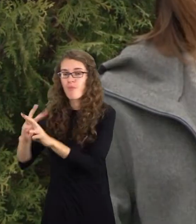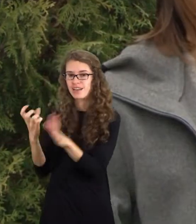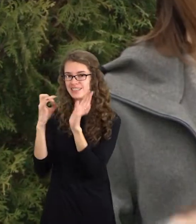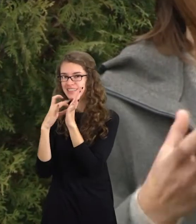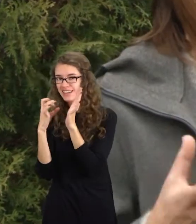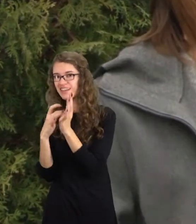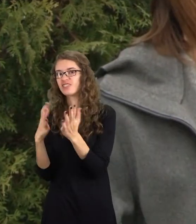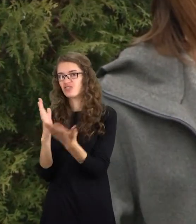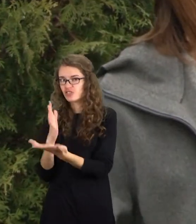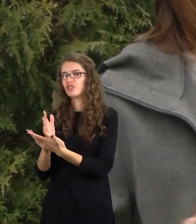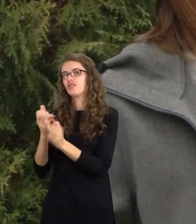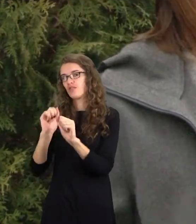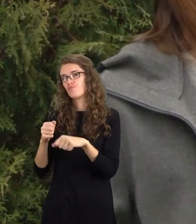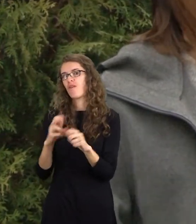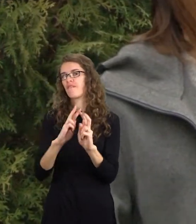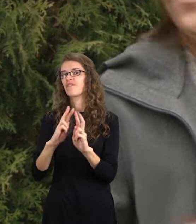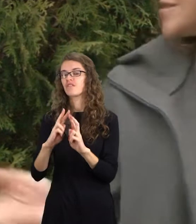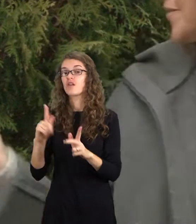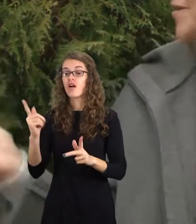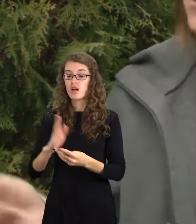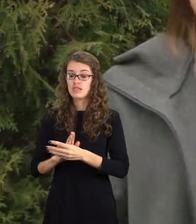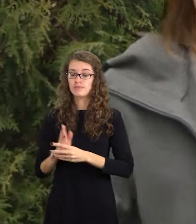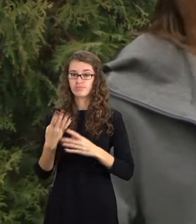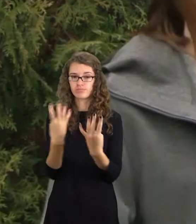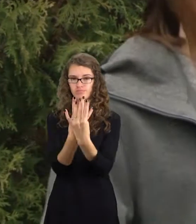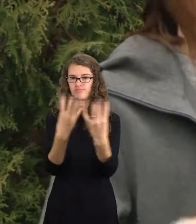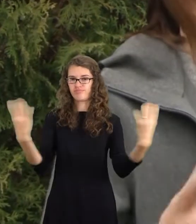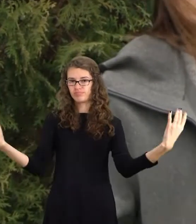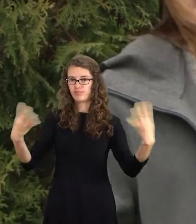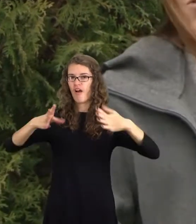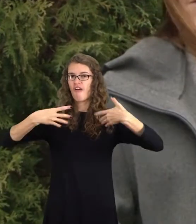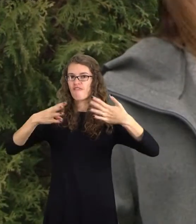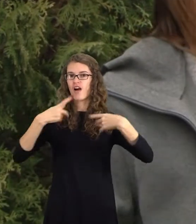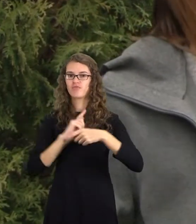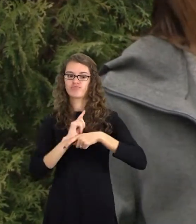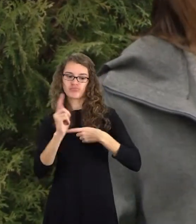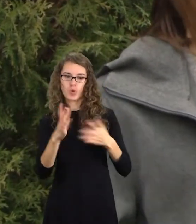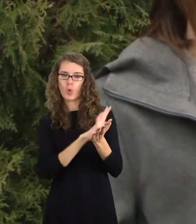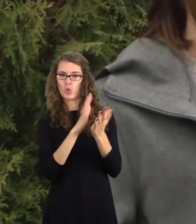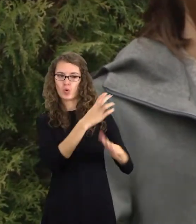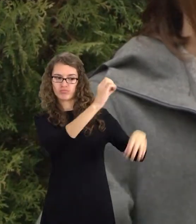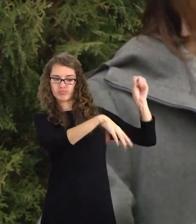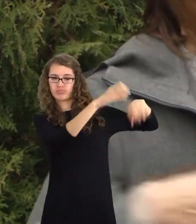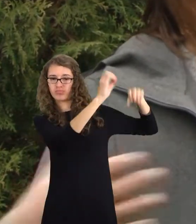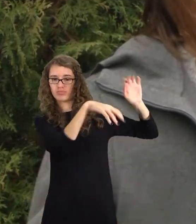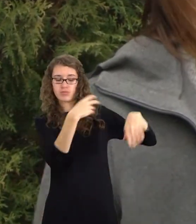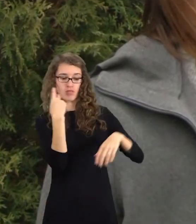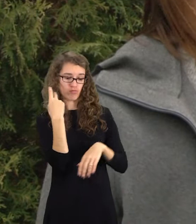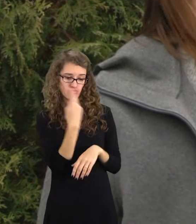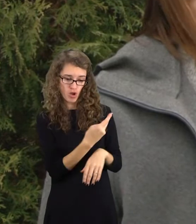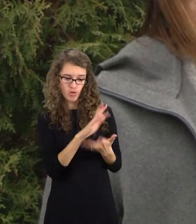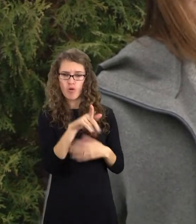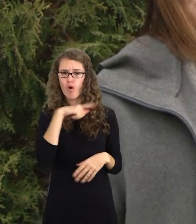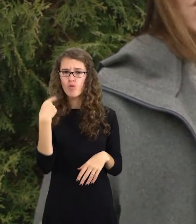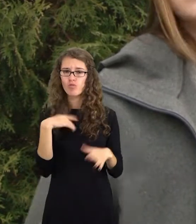į žvakę su stiklainiu. Ir eidama pro vartus, kaip ir čia stovi šiukšlių konteineriai ir jose buvo